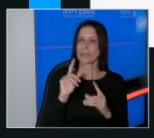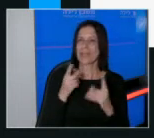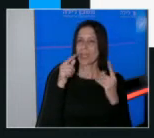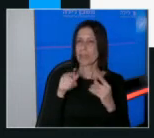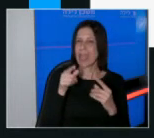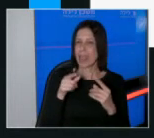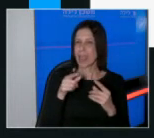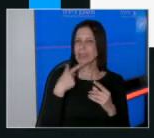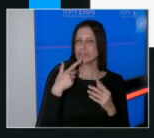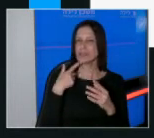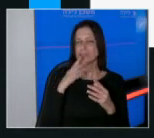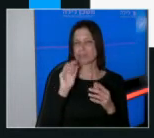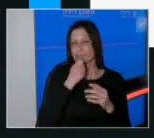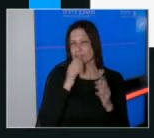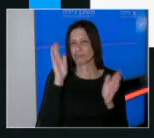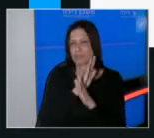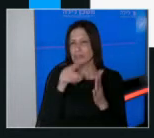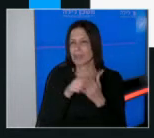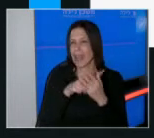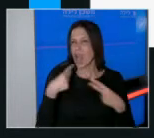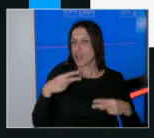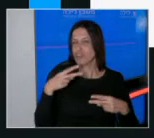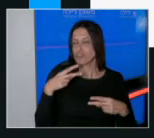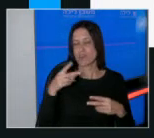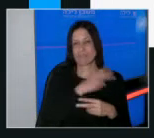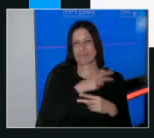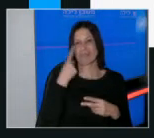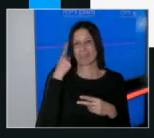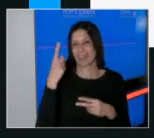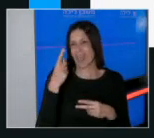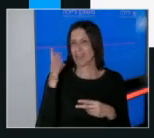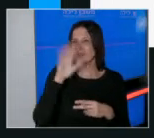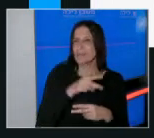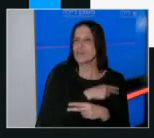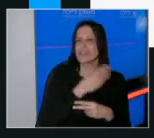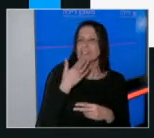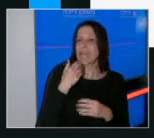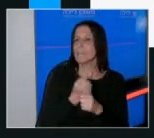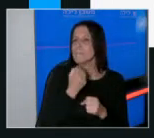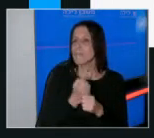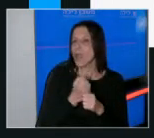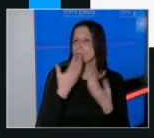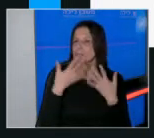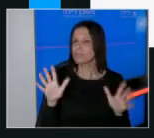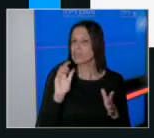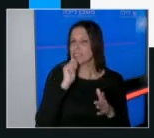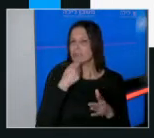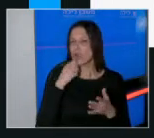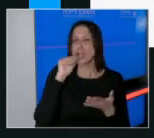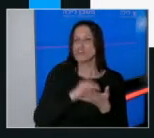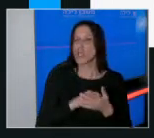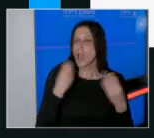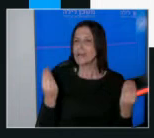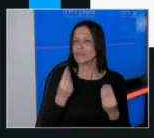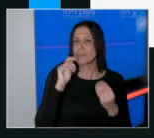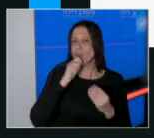מקרים אלו נערכים במחשכים, בשל החשש שהגיעו לידיעת המשטרה. על אף זאת, משטרת ישראל פועלת במישור הגלוי והסמוי, תוך השקעת משאבים